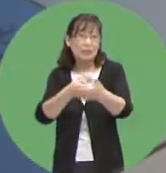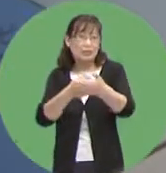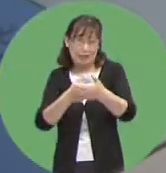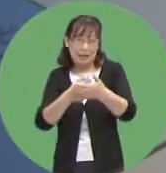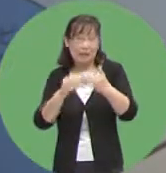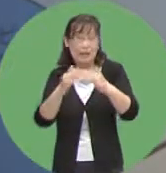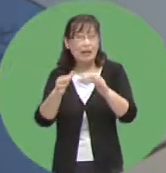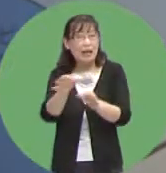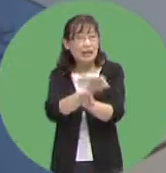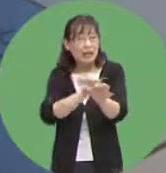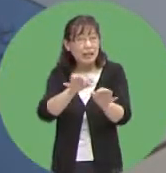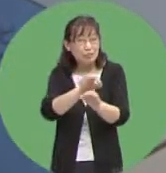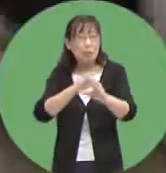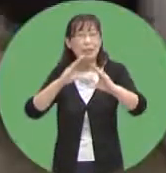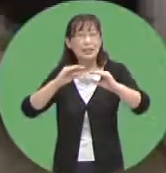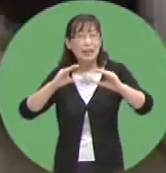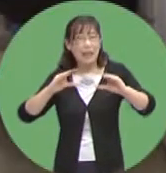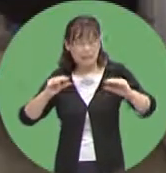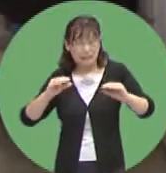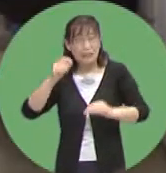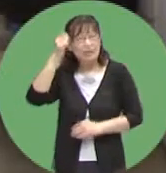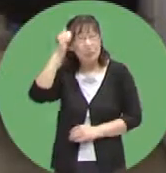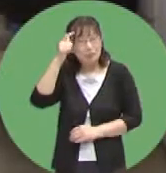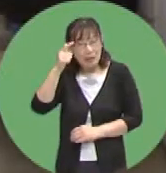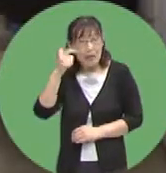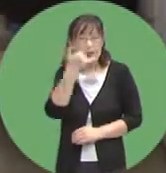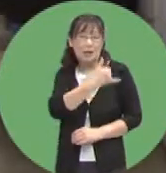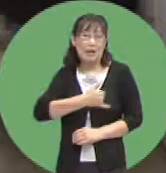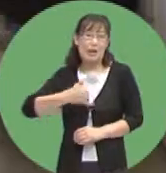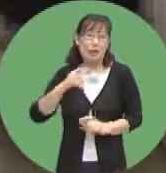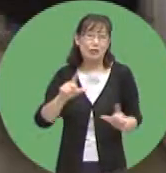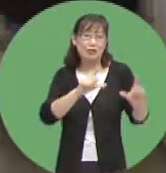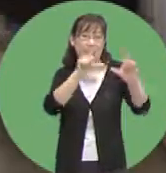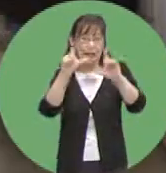しいスマートなライフスタイルへの転換を提案。